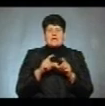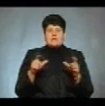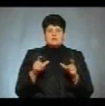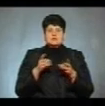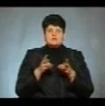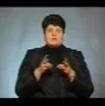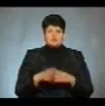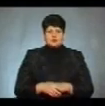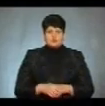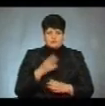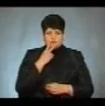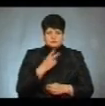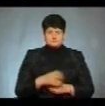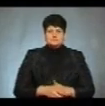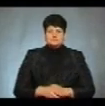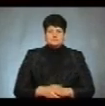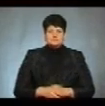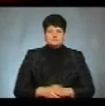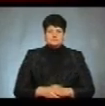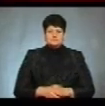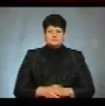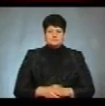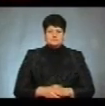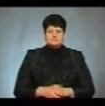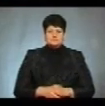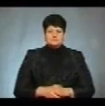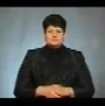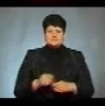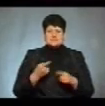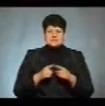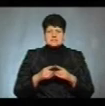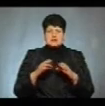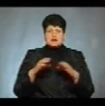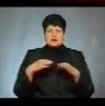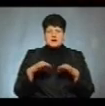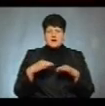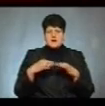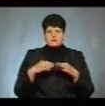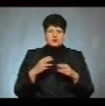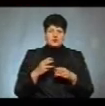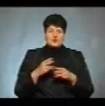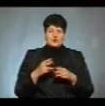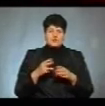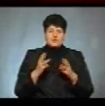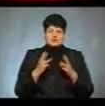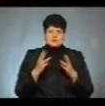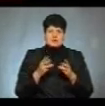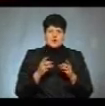глядач, ви бачите, як це відбувалося. Це на автовокзалі горить пиріжкова